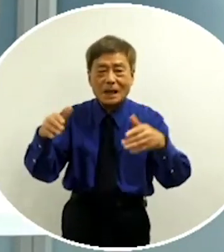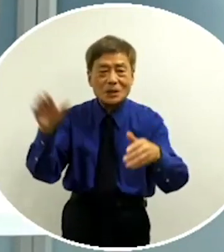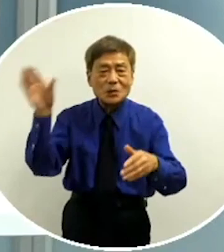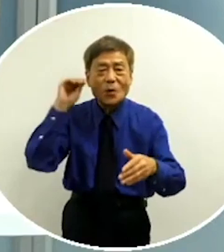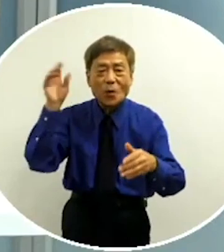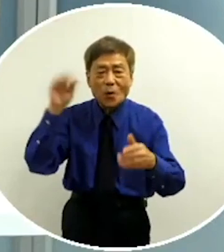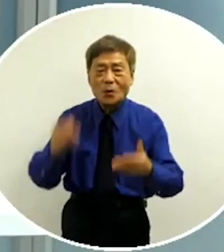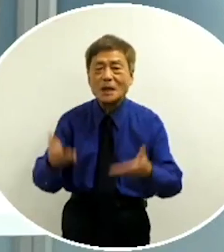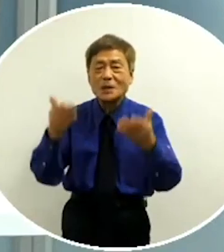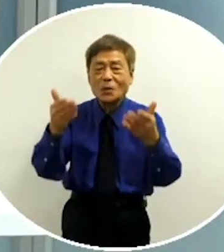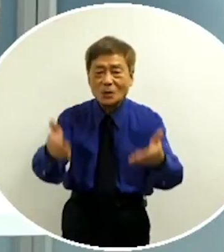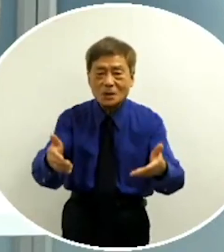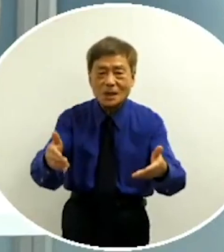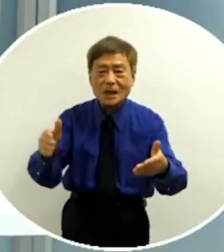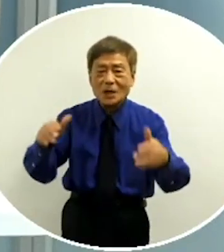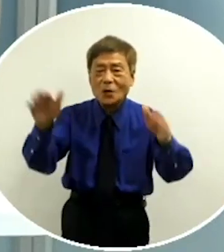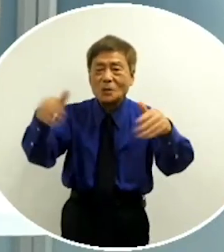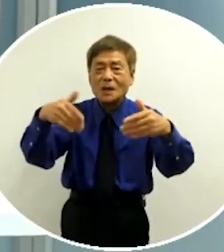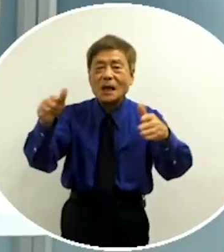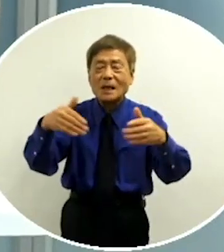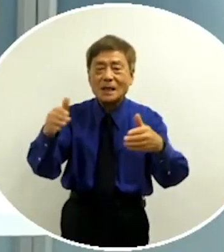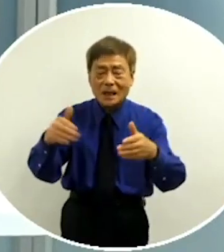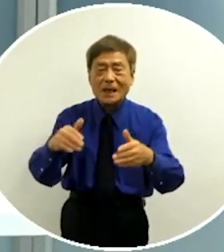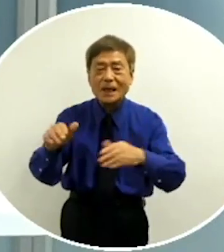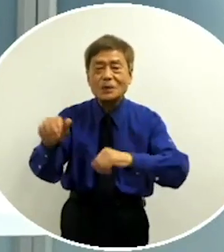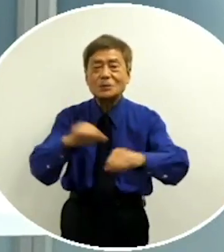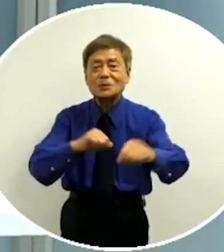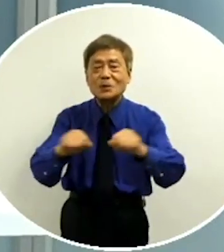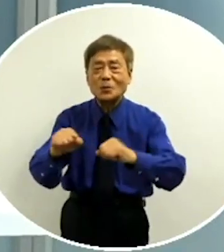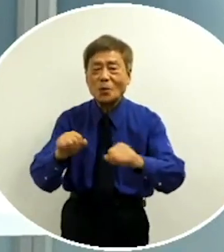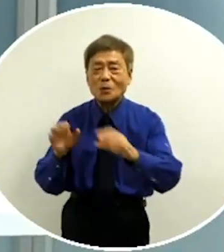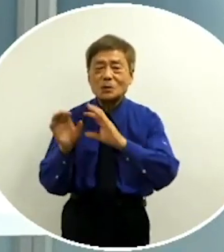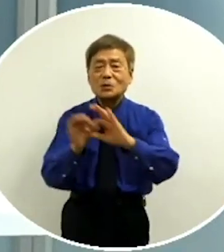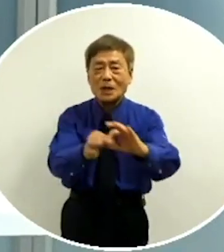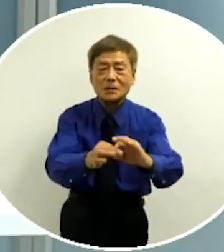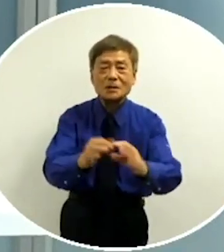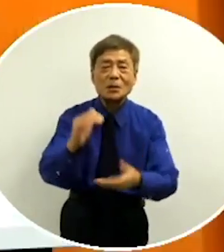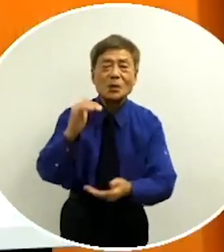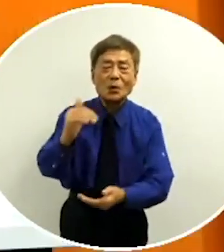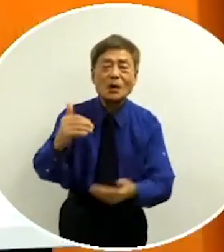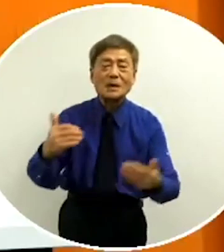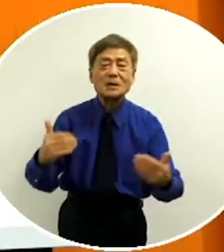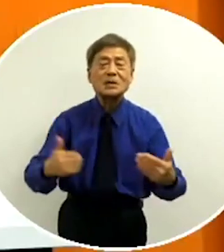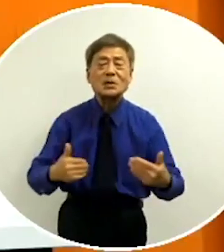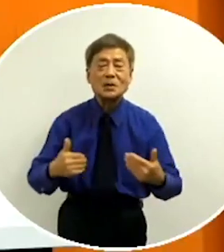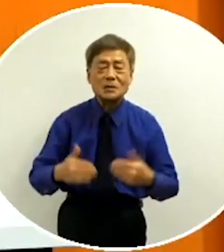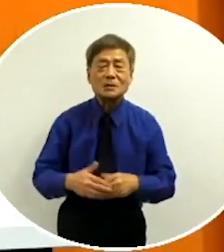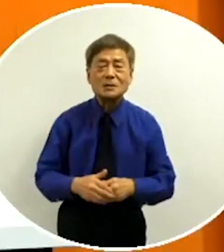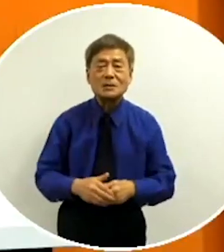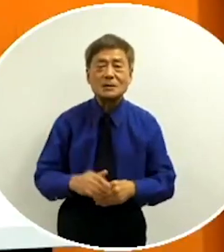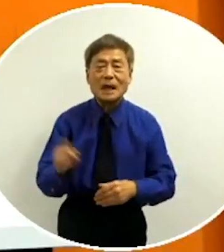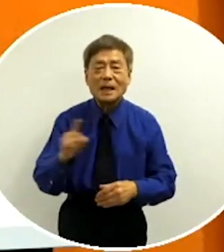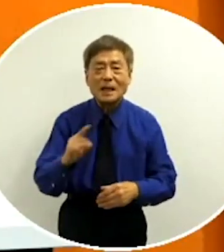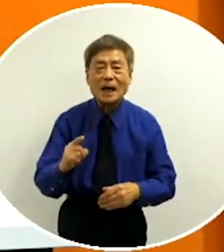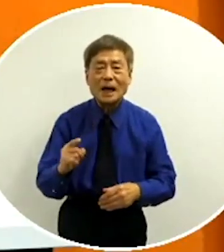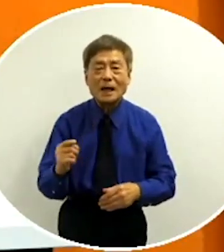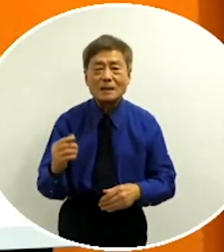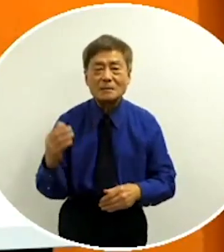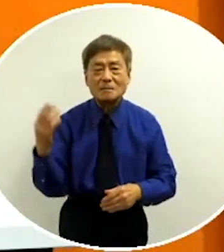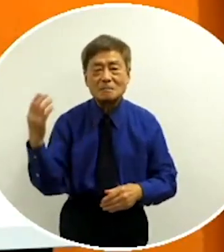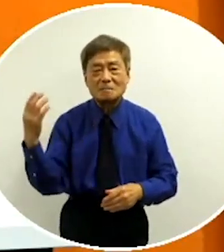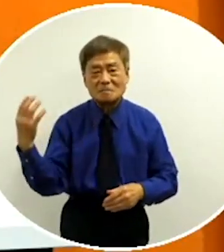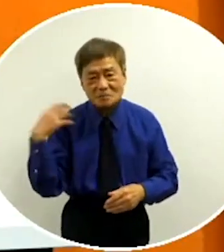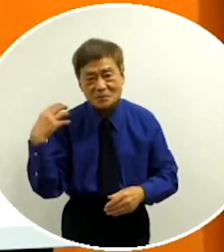っていうのがあるよから始まっ今に立っていたらやっぱり一人そう言うか気になる人熱意のある人